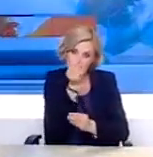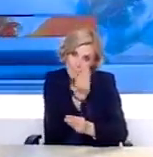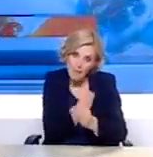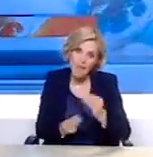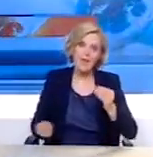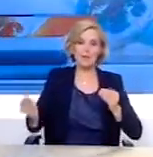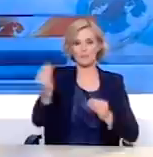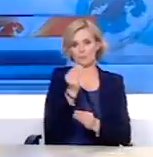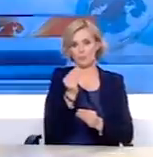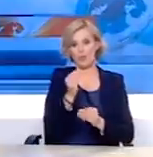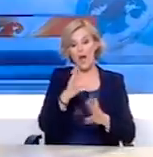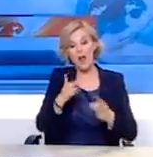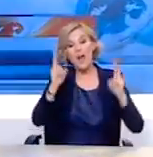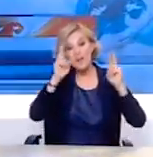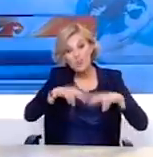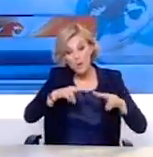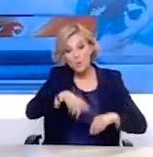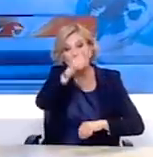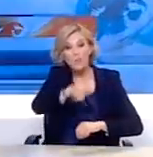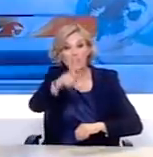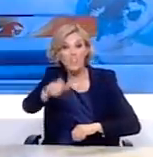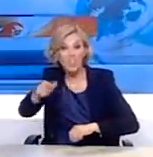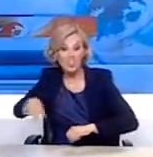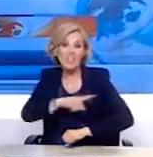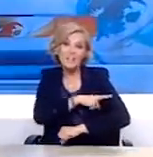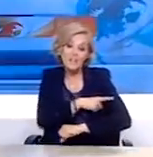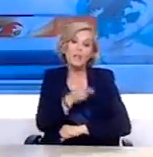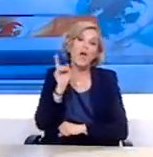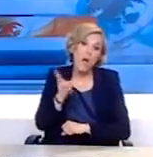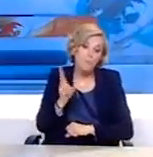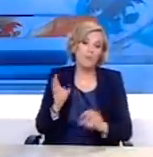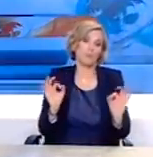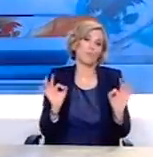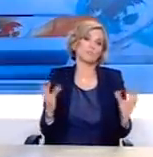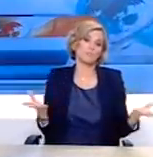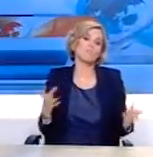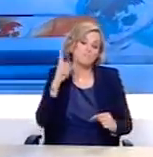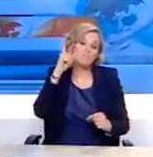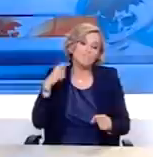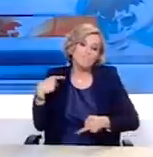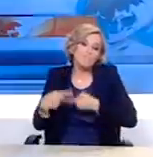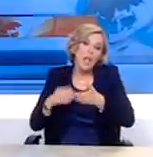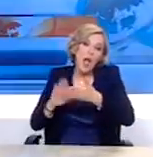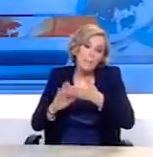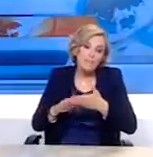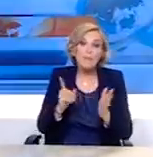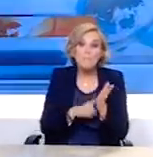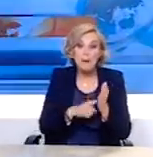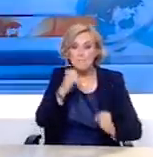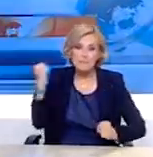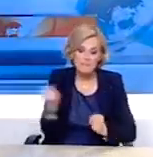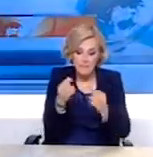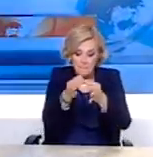να τηρούν. Αλλά πρέπει να γνωρίζουν και αυτοί, όπως και όλοι μας, ότι κινδυνεύεις να εκτεθείς και στην κοινότητα, εάν δεν τηρείς τα μέτρα